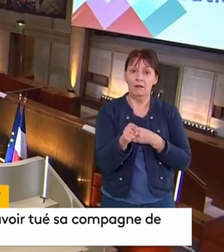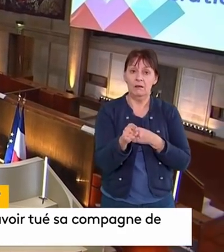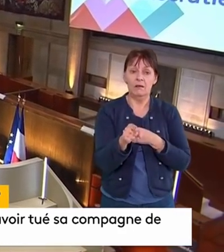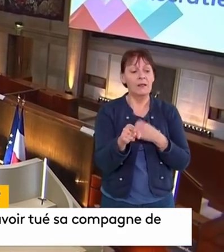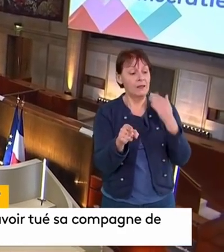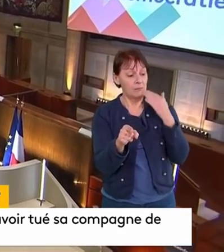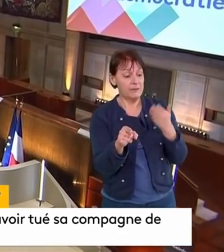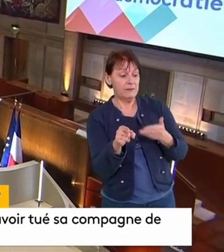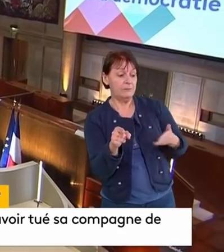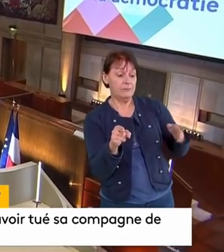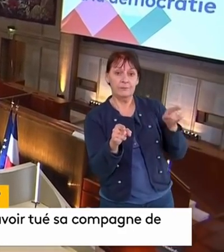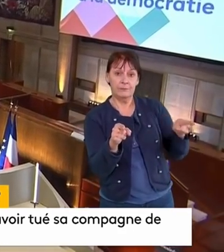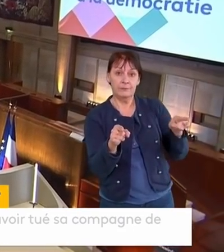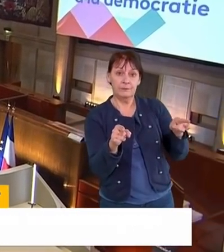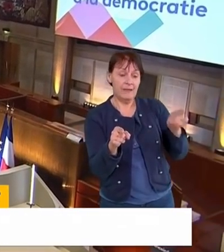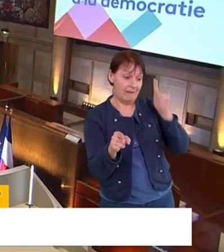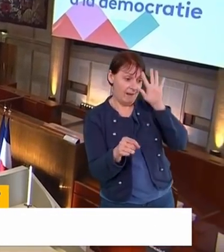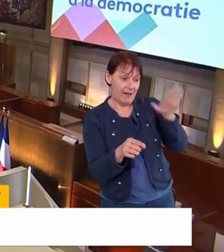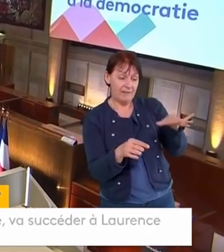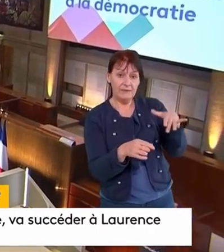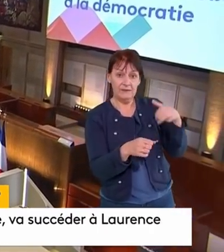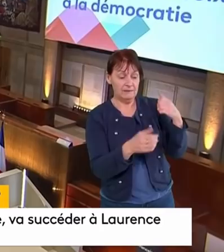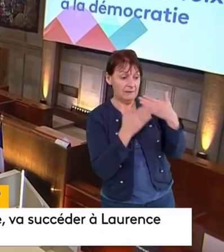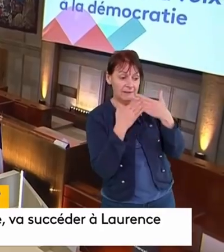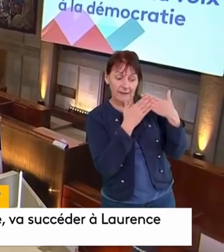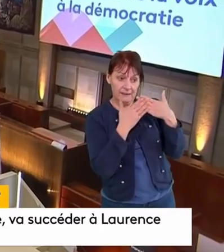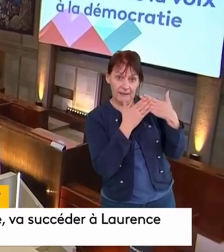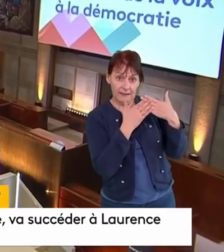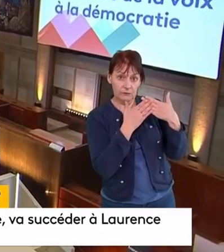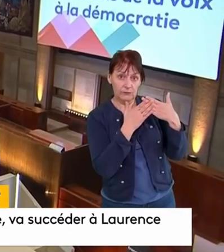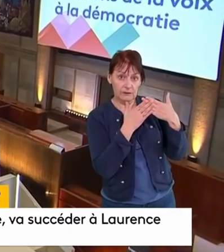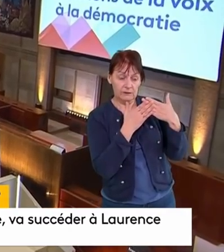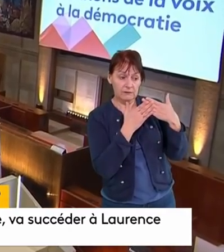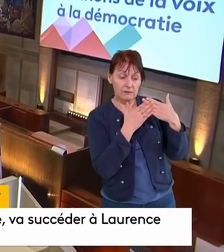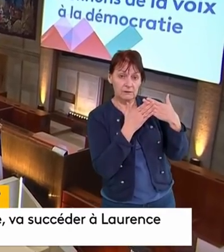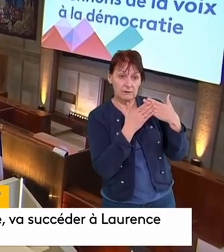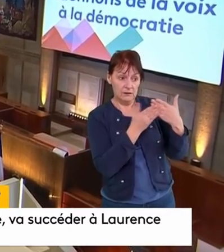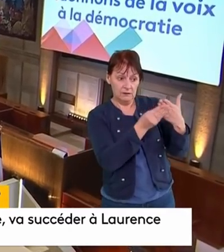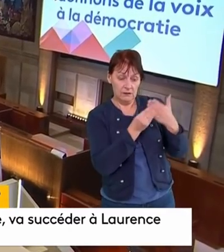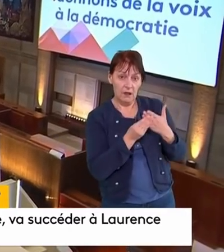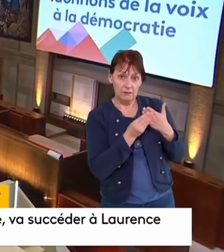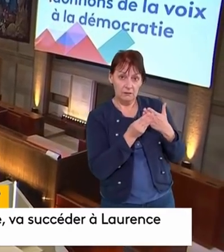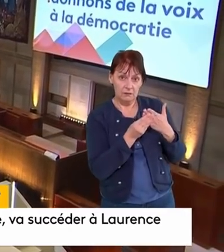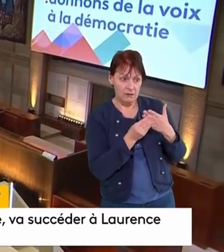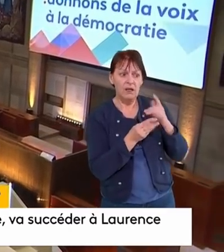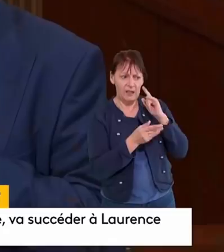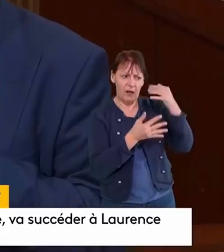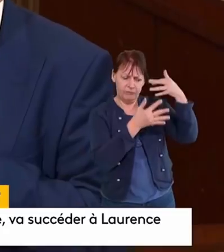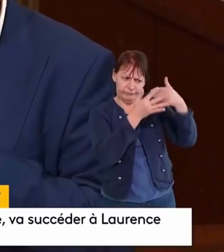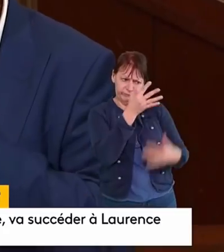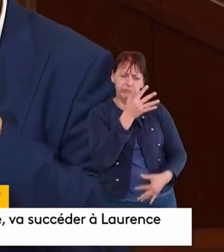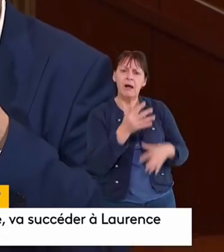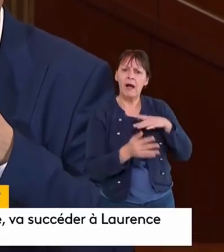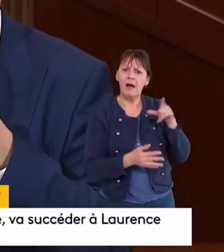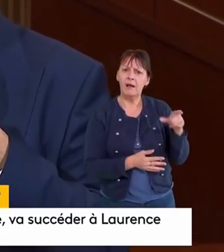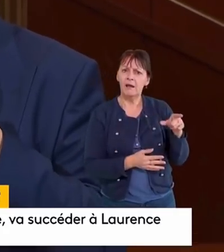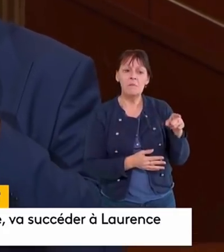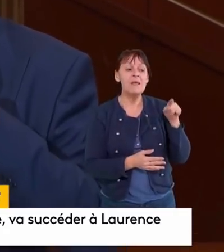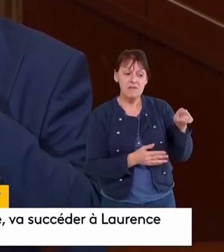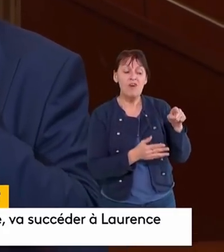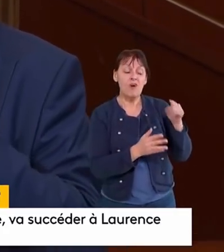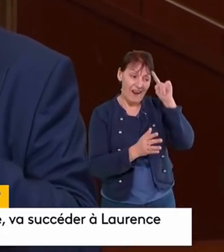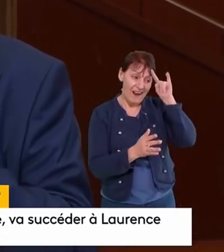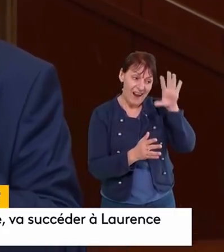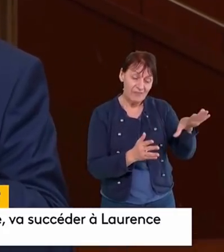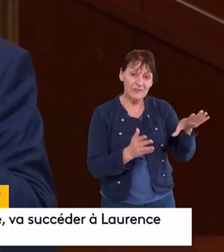vous émettez un avis et un travail sur un sujet, et vous en abordez beaucoup, que ces avis soient intégrés